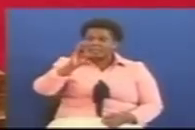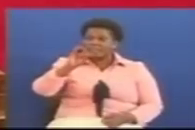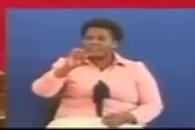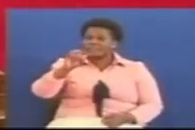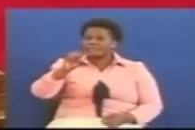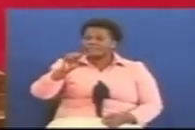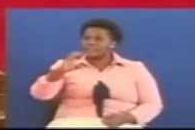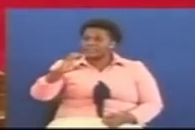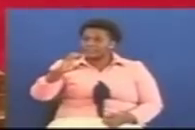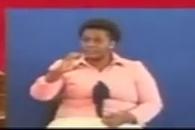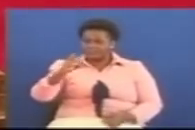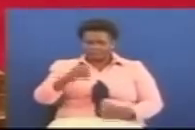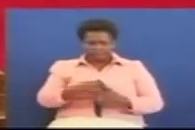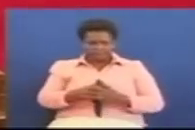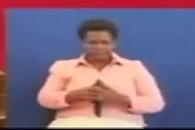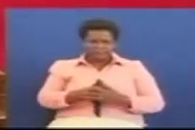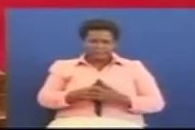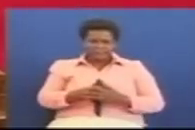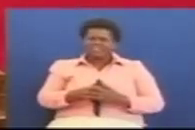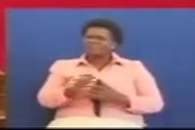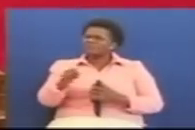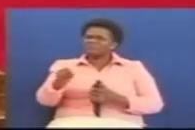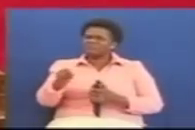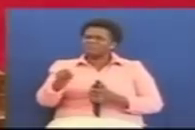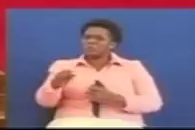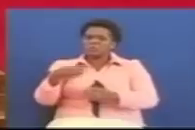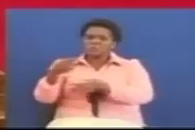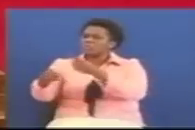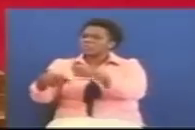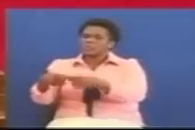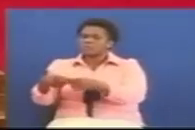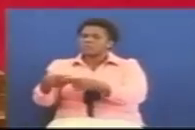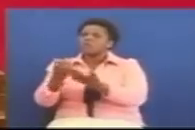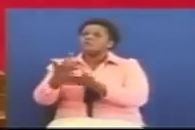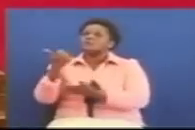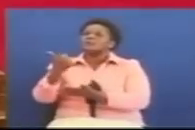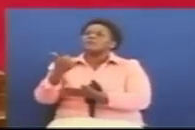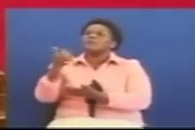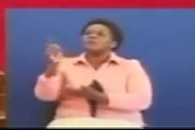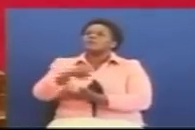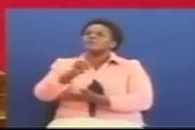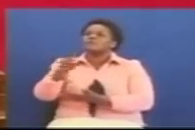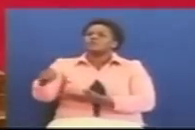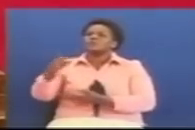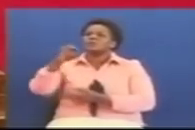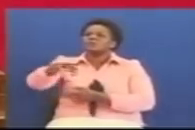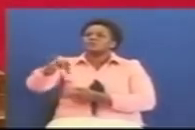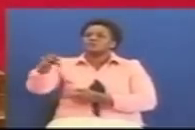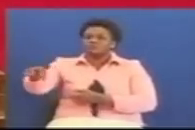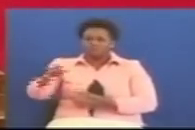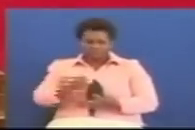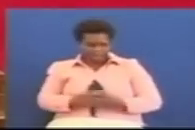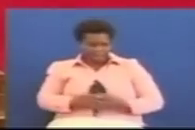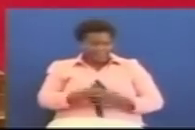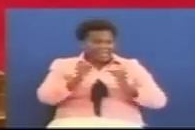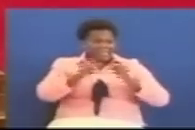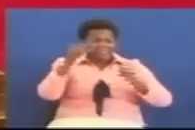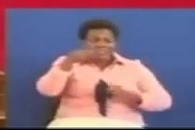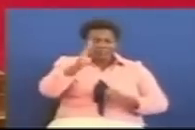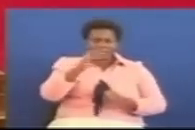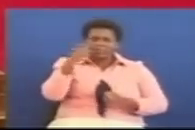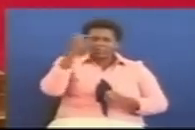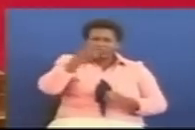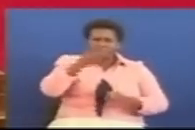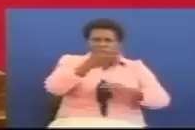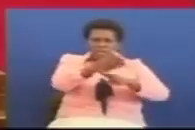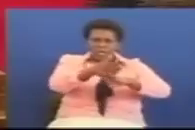mkoani Ruvuma kutokana na kukosa soko. Jitihada za serikali zikawezesha kampuni ya Premium Active Tanzania